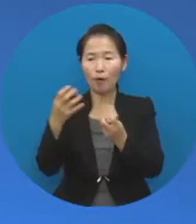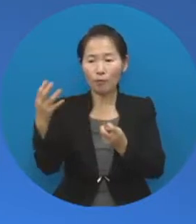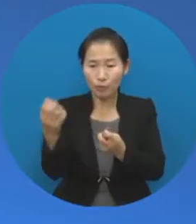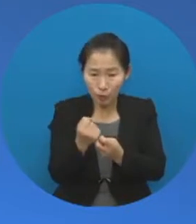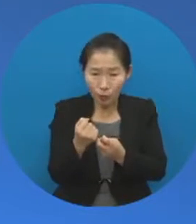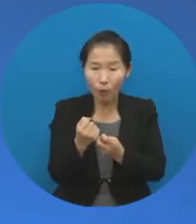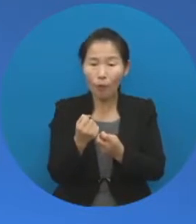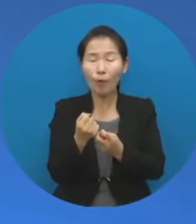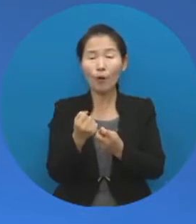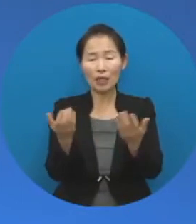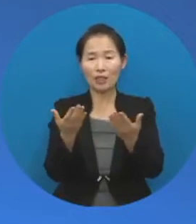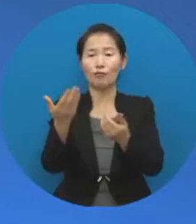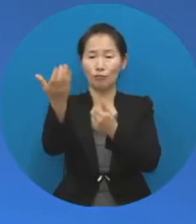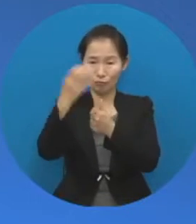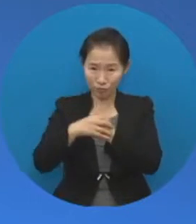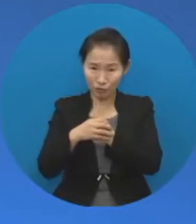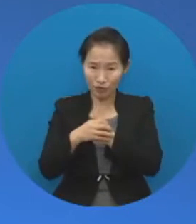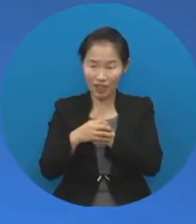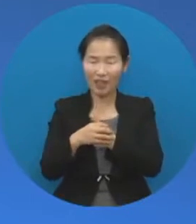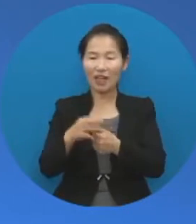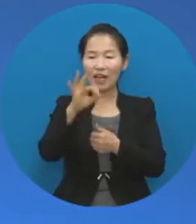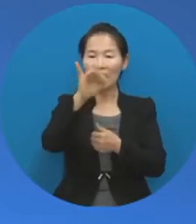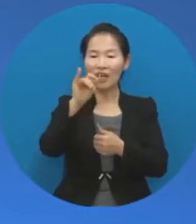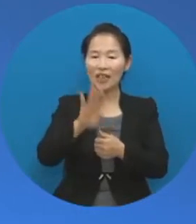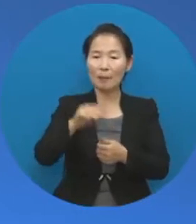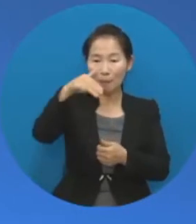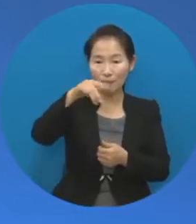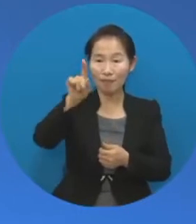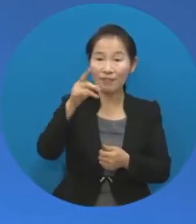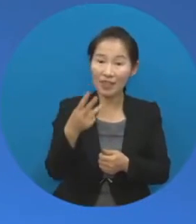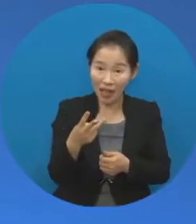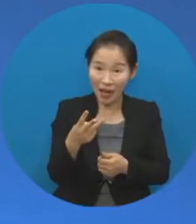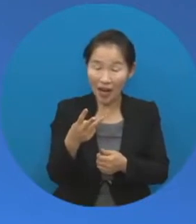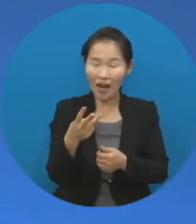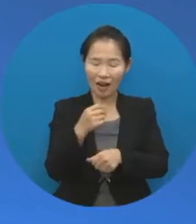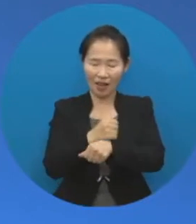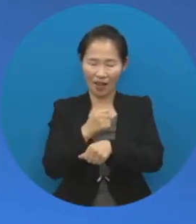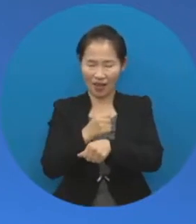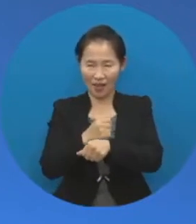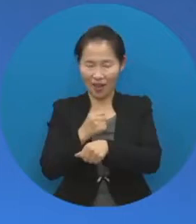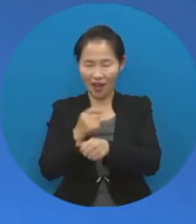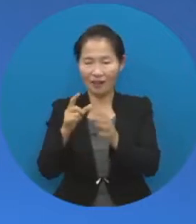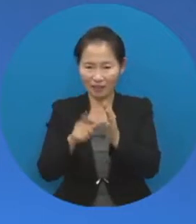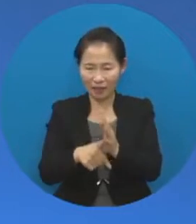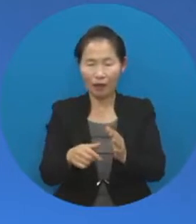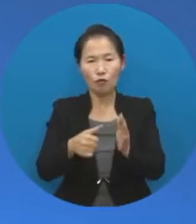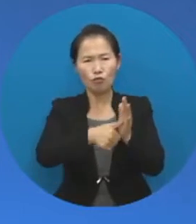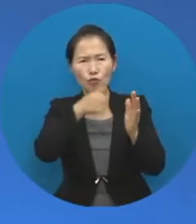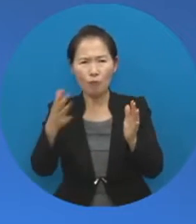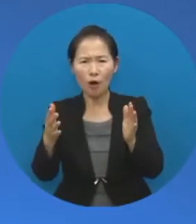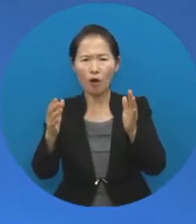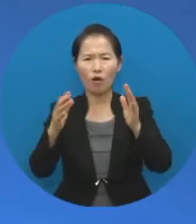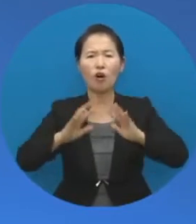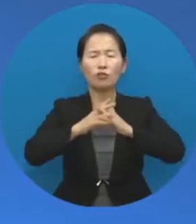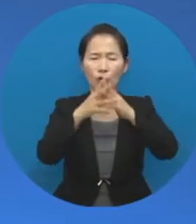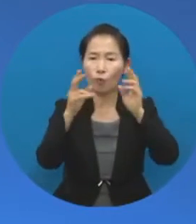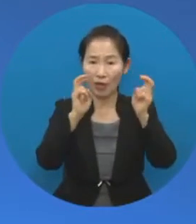해야 되는데 저희가 이제 우리나라 유명한 건설사에 다 이제 일을 하는데요. 입찰을 해야 되는데